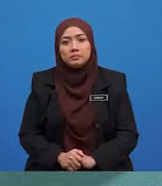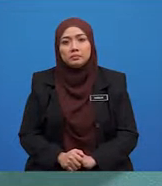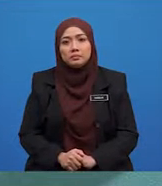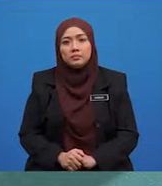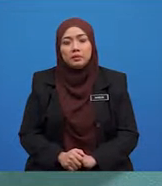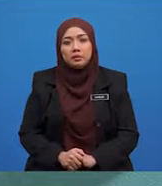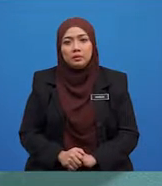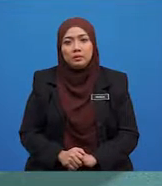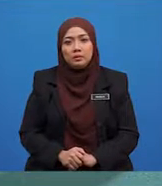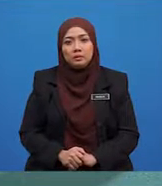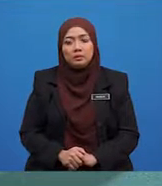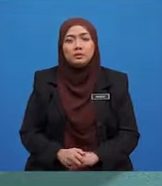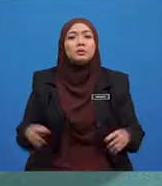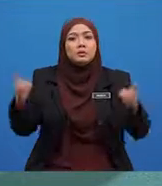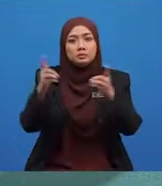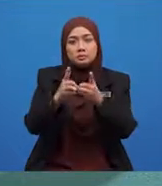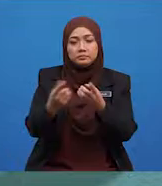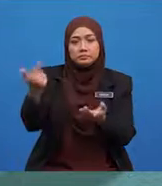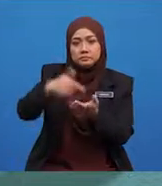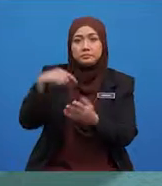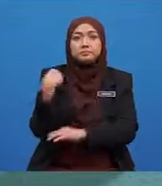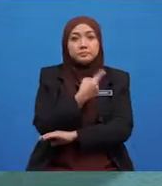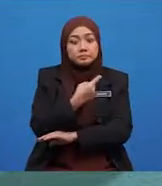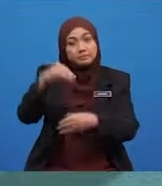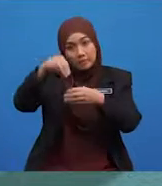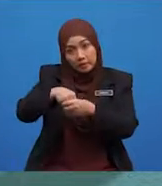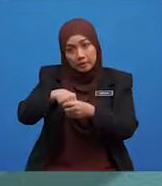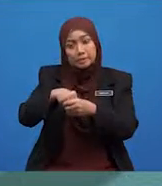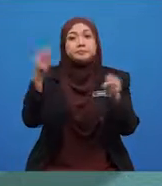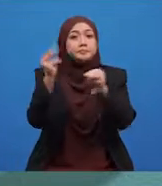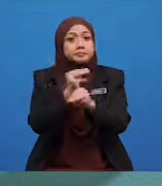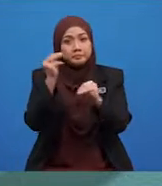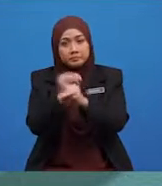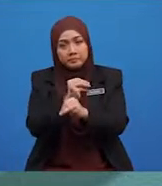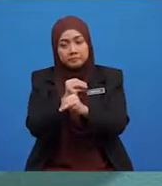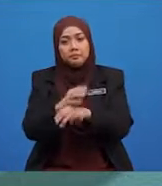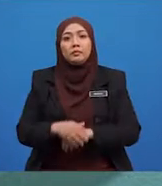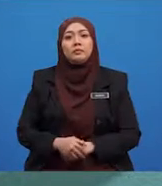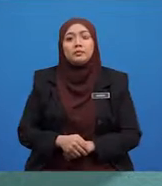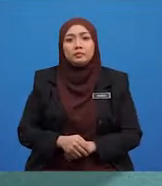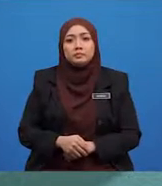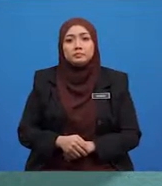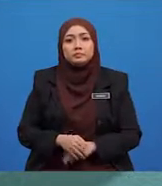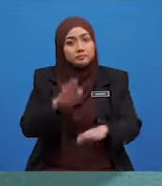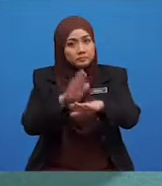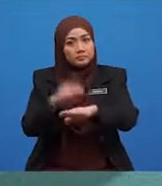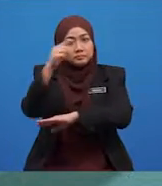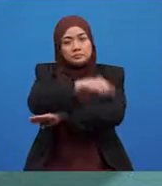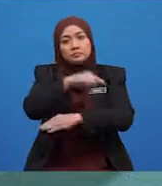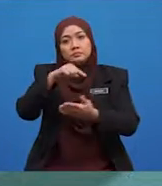Lumpur. Bersua kembali kita dalam mata pelajaran Matematik. Pada hari